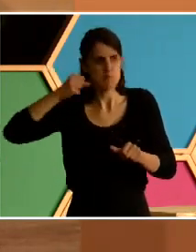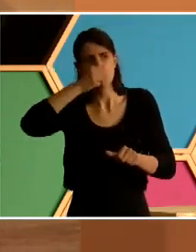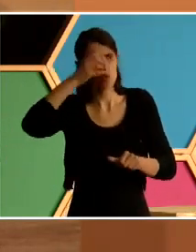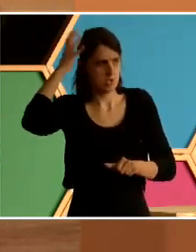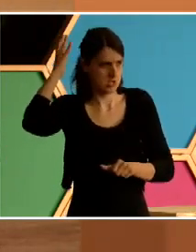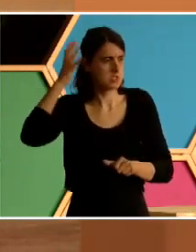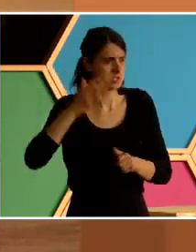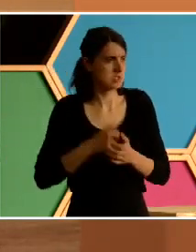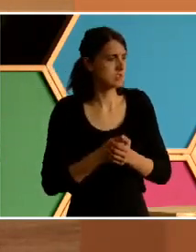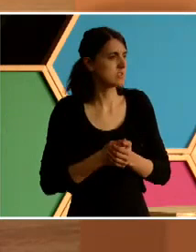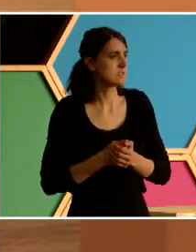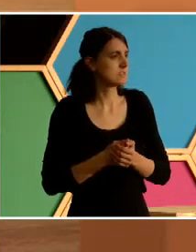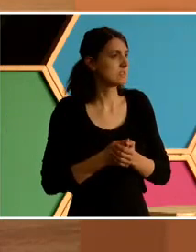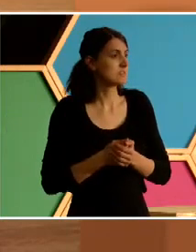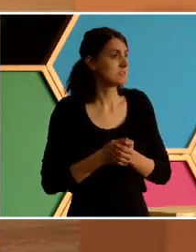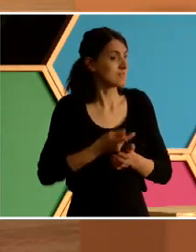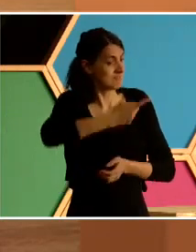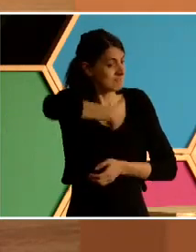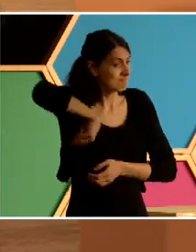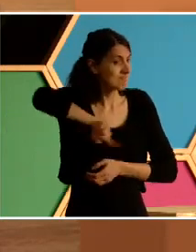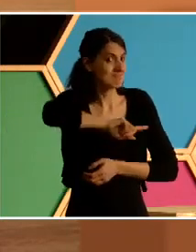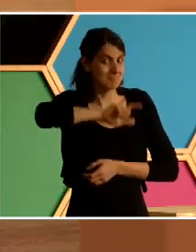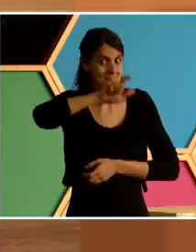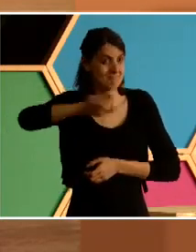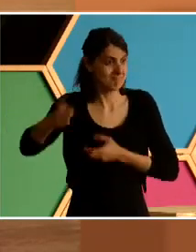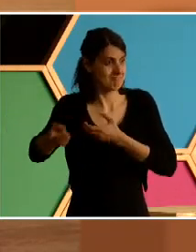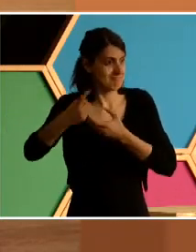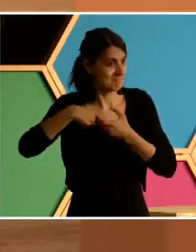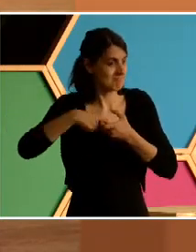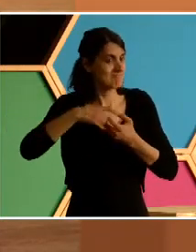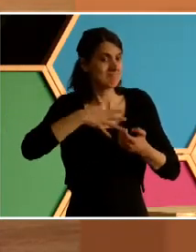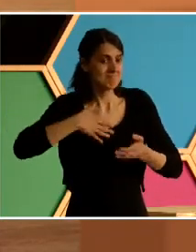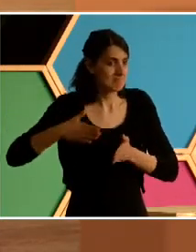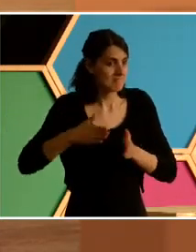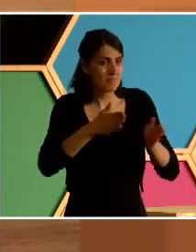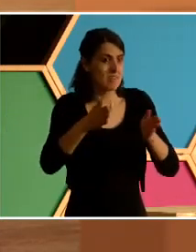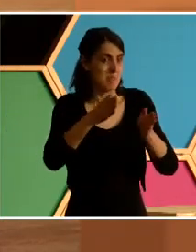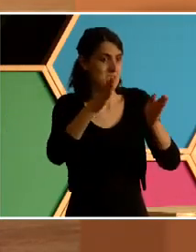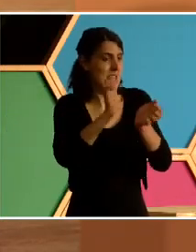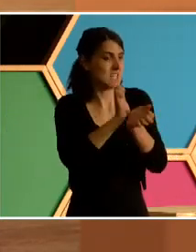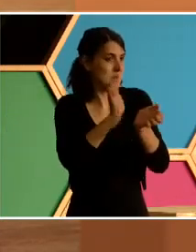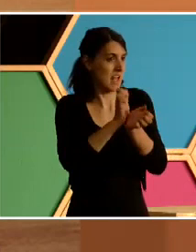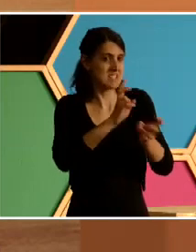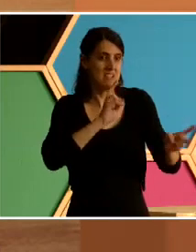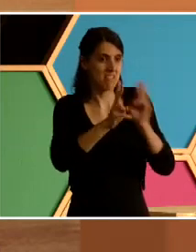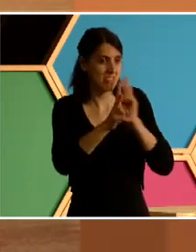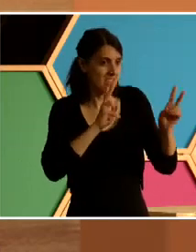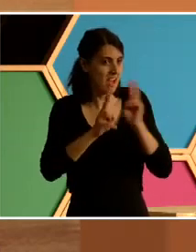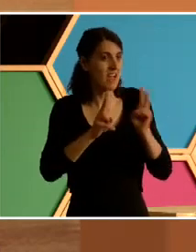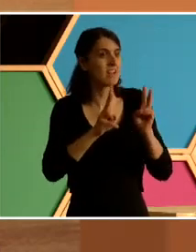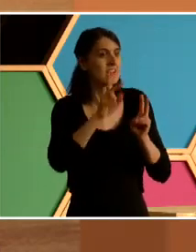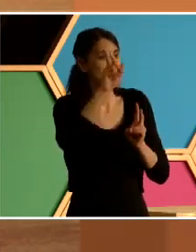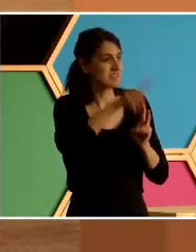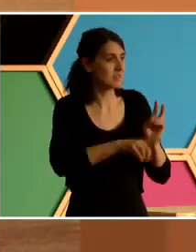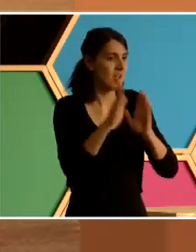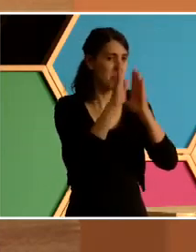I aquesta combinació crec que efectivament se'ns obre un camí de diàleg i d'esperança, i que podem deixar enrere la